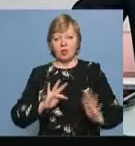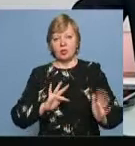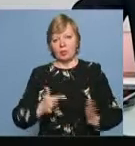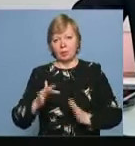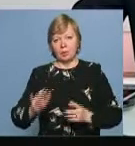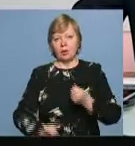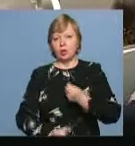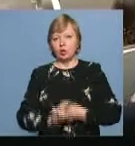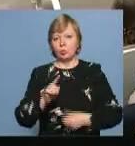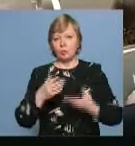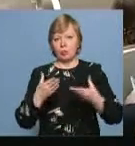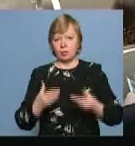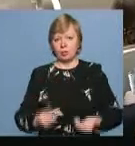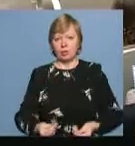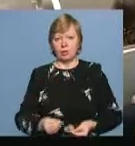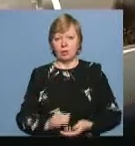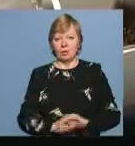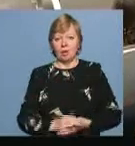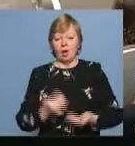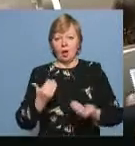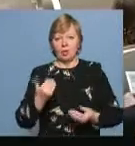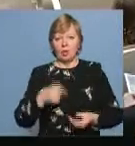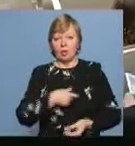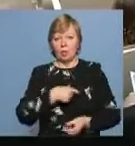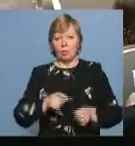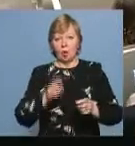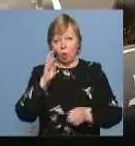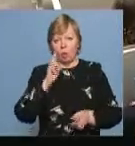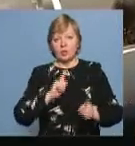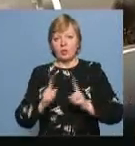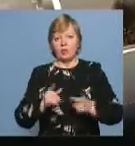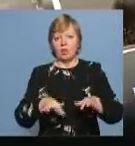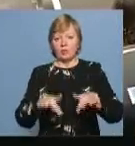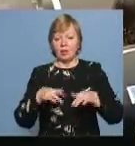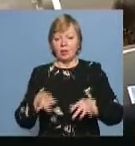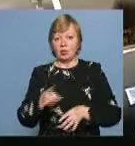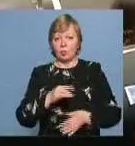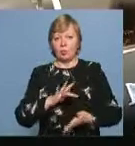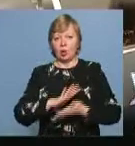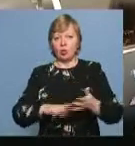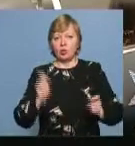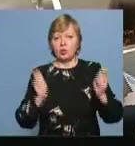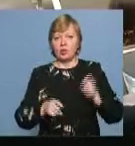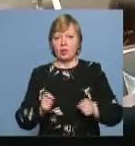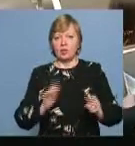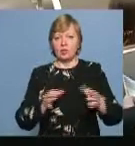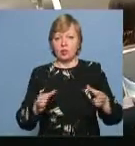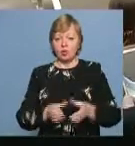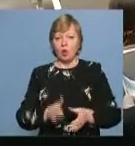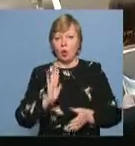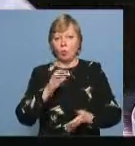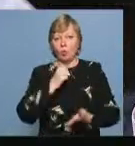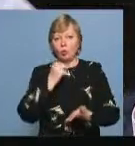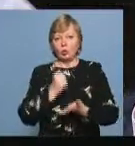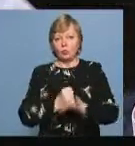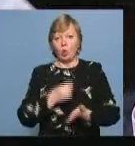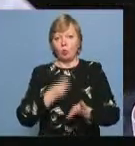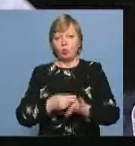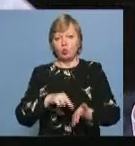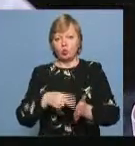дня. Сегодня депутаты Госсовета Республики продолжат сессию. Главный вопрос – утверждение бюджета Удмуртии